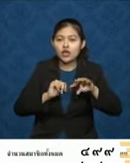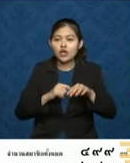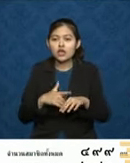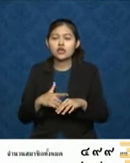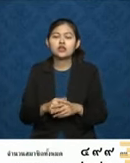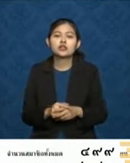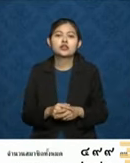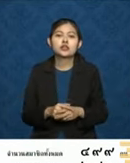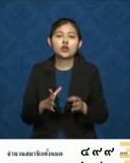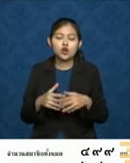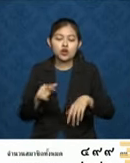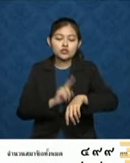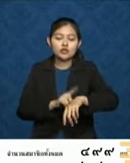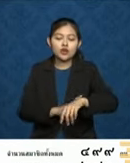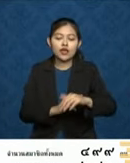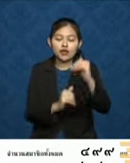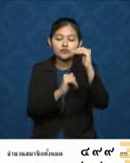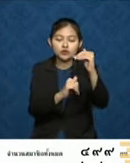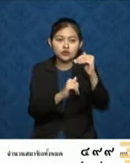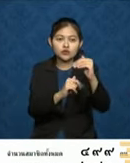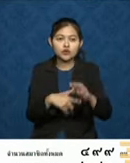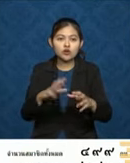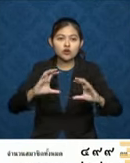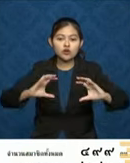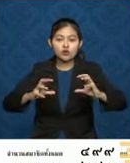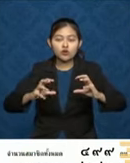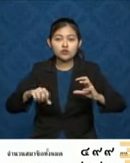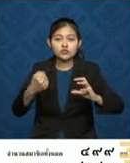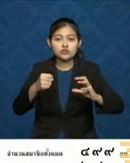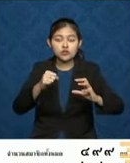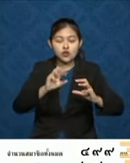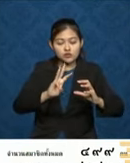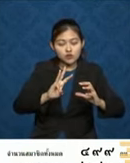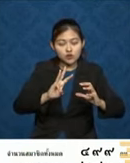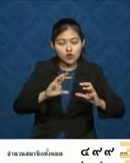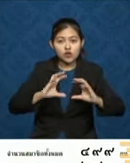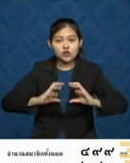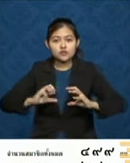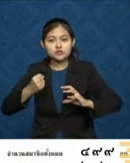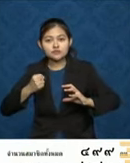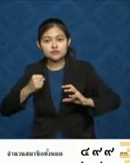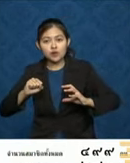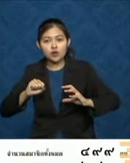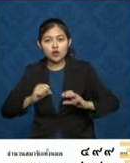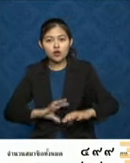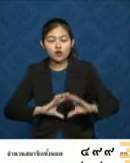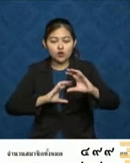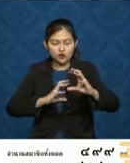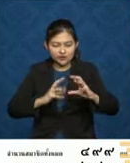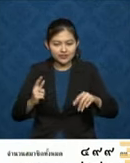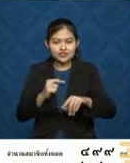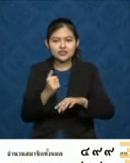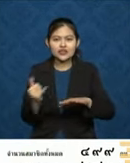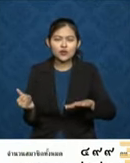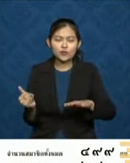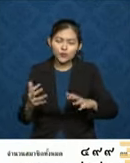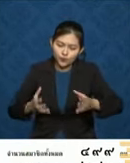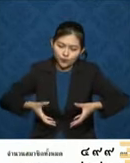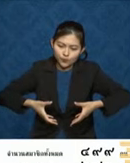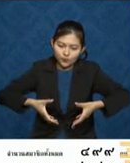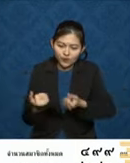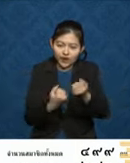เจ้าหน้าที่ได้จำกัดเวลาเดินรถของรถบรรทุกตั้งแต่ 6ล้อ 10ล้อรถพ่วงรถเทรลเลอร์เป็นช่วงเวลาสั้นๆนะครับ